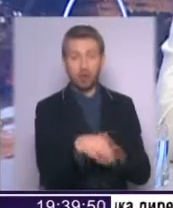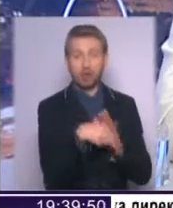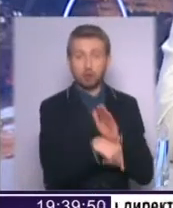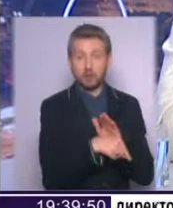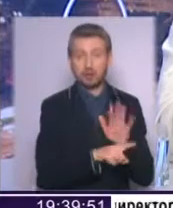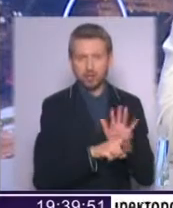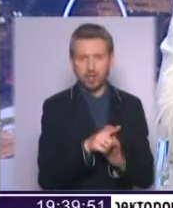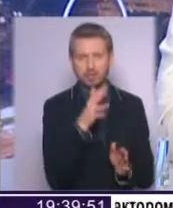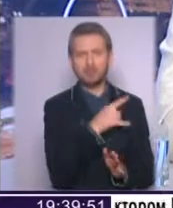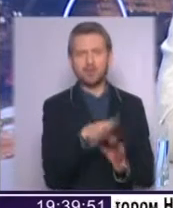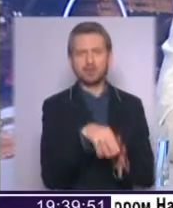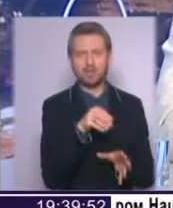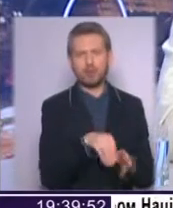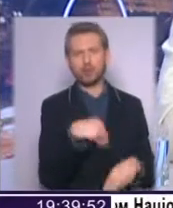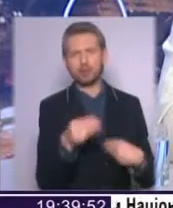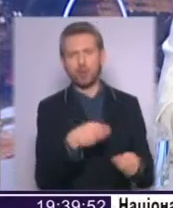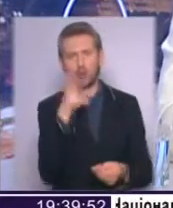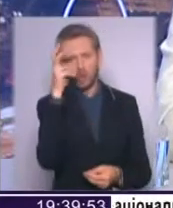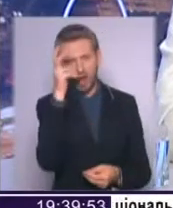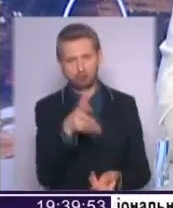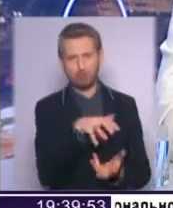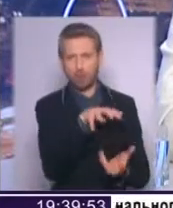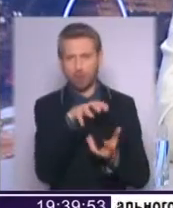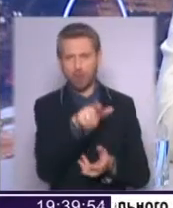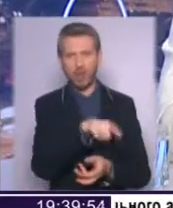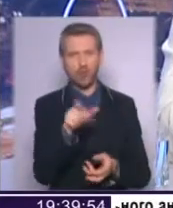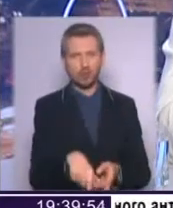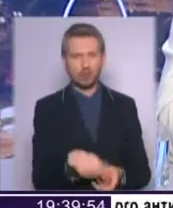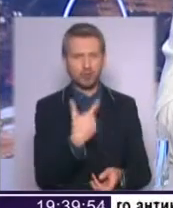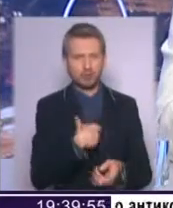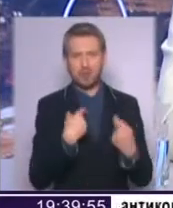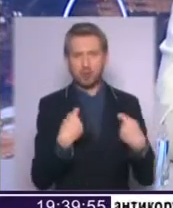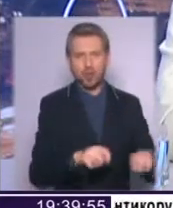виборів роздають гречку, люди продаються, далі ті